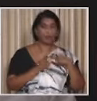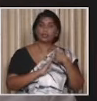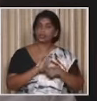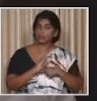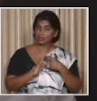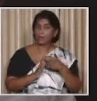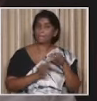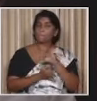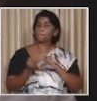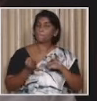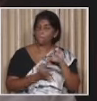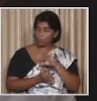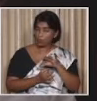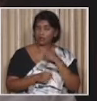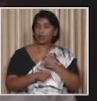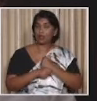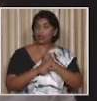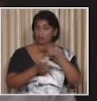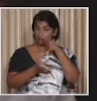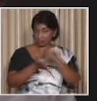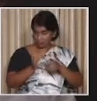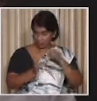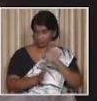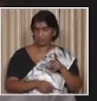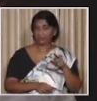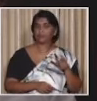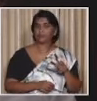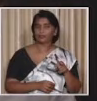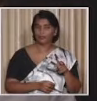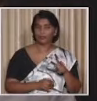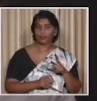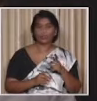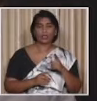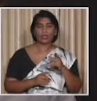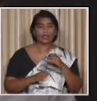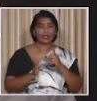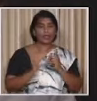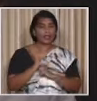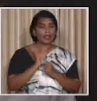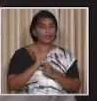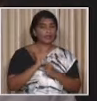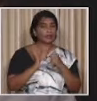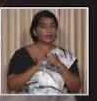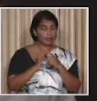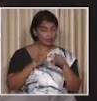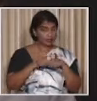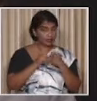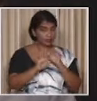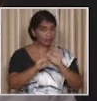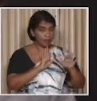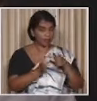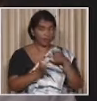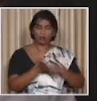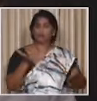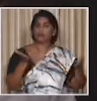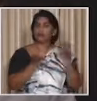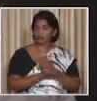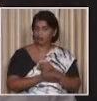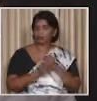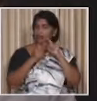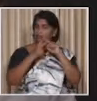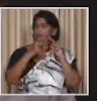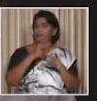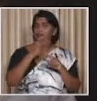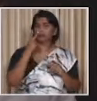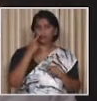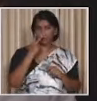ලංකා ප්‍රජාතන්ත්‍රවාදී ආණ්ඩුව අත්සන් කරන විමුක්ති කොටි සංවිධානයේ පාලනය කිරීමේ ගිවිසුම මේ ගිවිසුම් දෙකෙන්ම